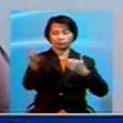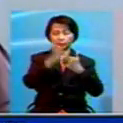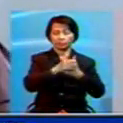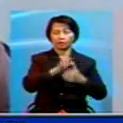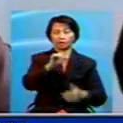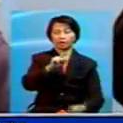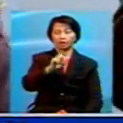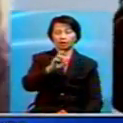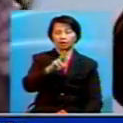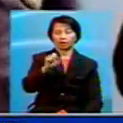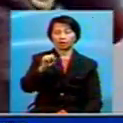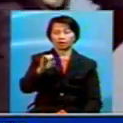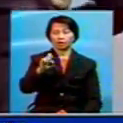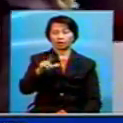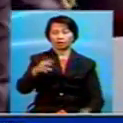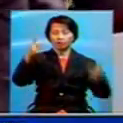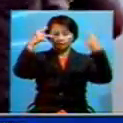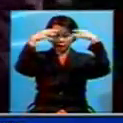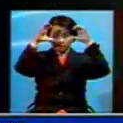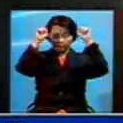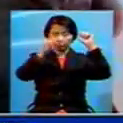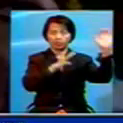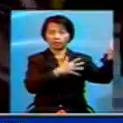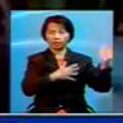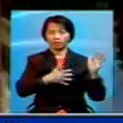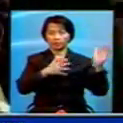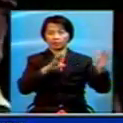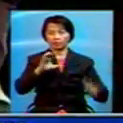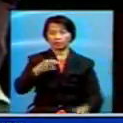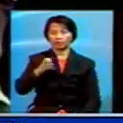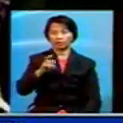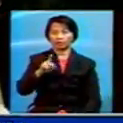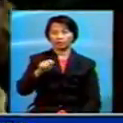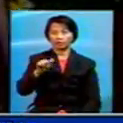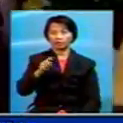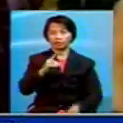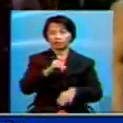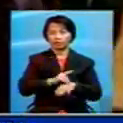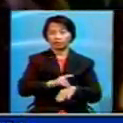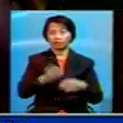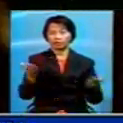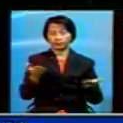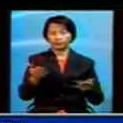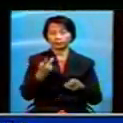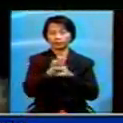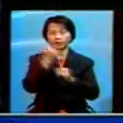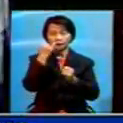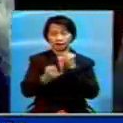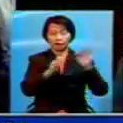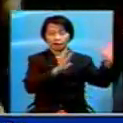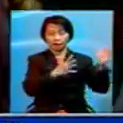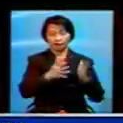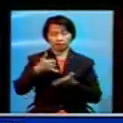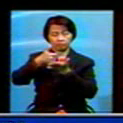Alejandro Sabel adalah presiden Argentina krtina fernandz di k kali terakhir Argentina